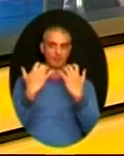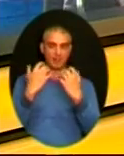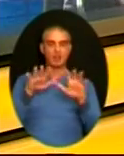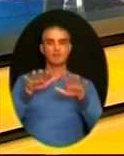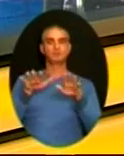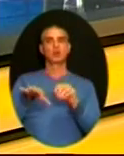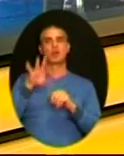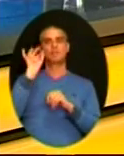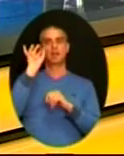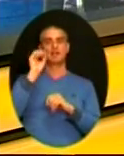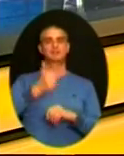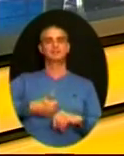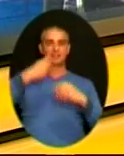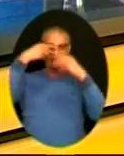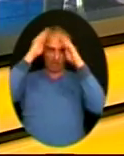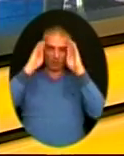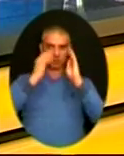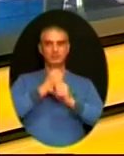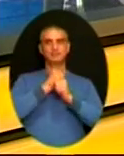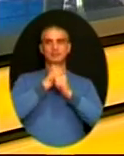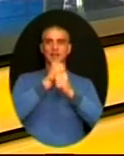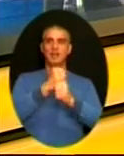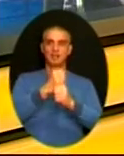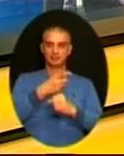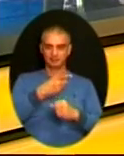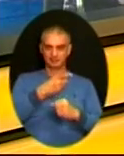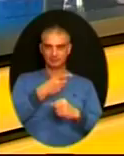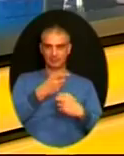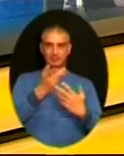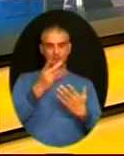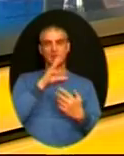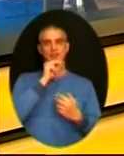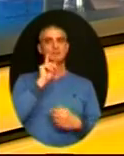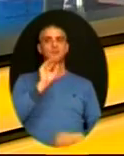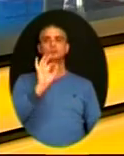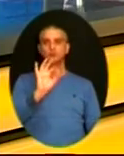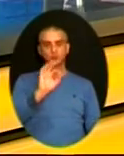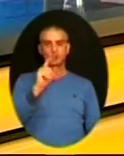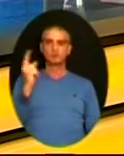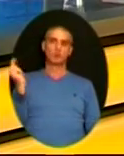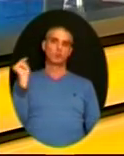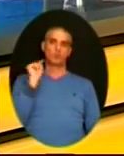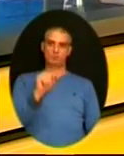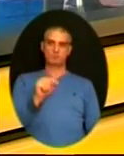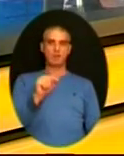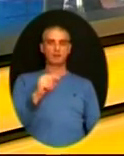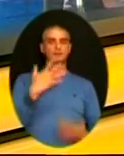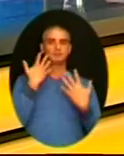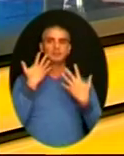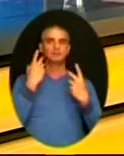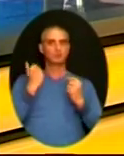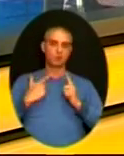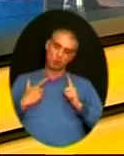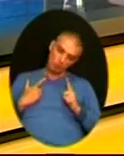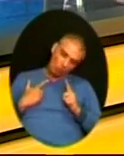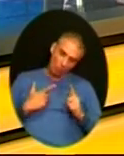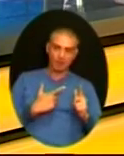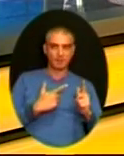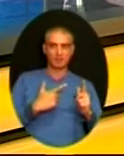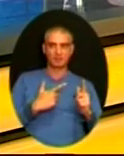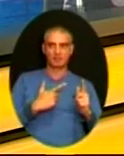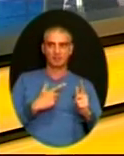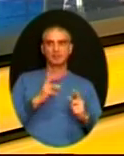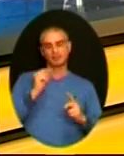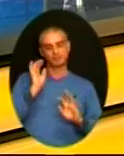הממשלה בחרה בשר אקוניס לייצג אותה, לדבר שם בשמה, והוא הגיע ככה במצב רוח לוחמני, שוב